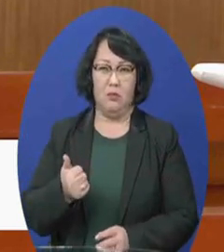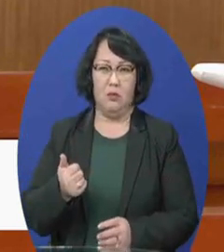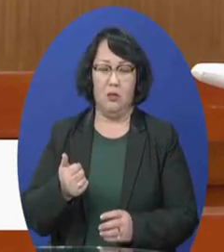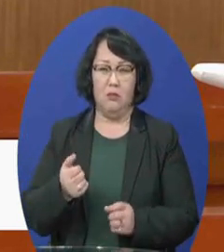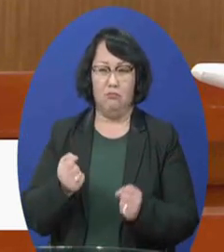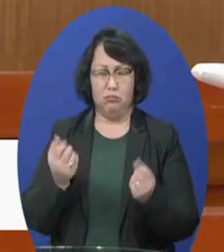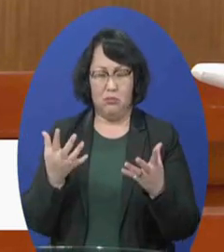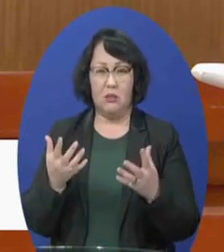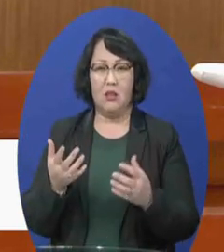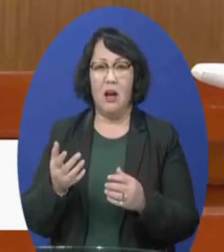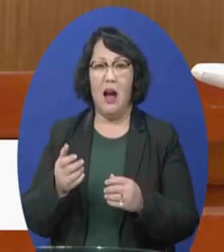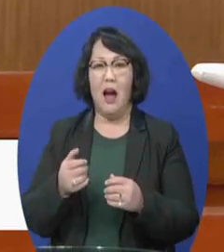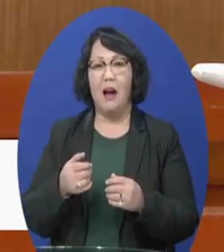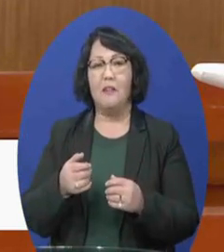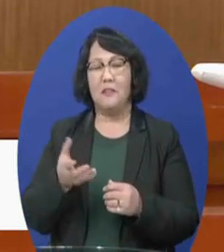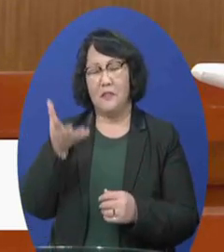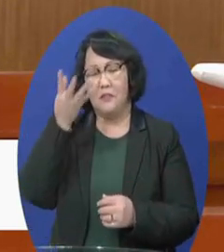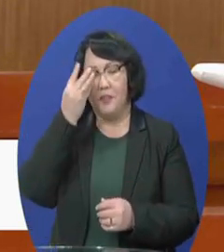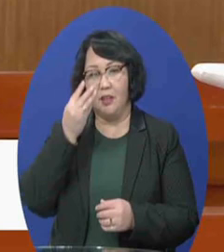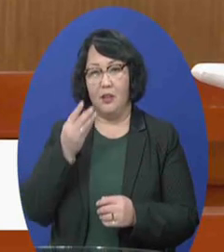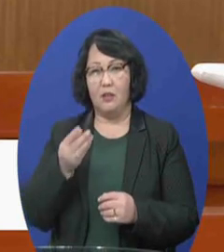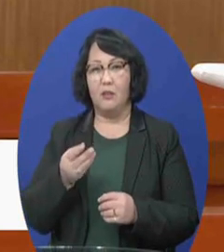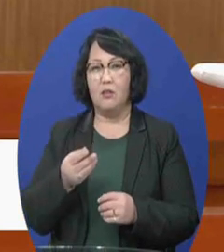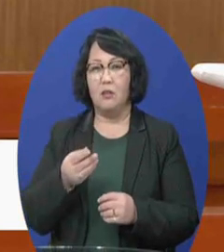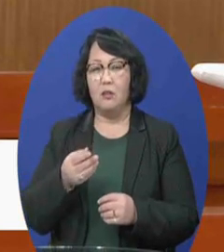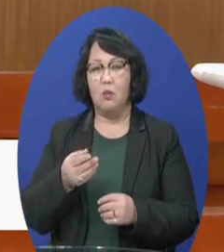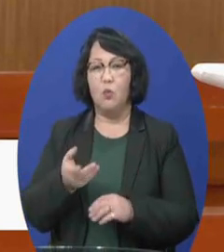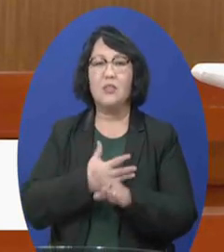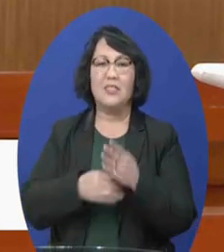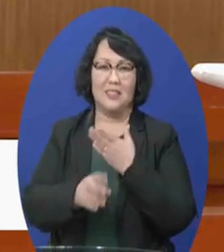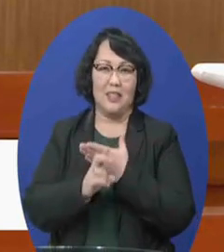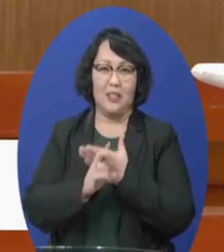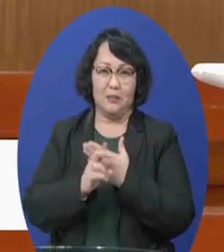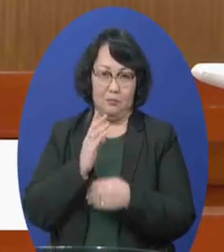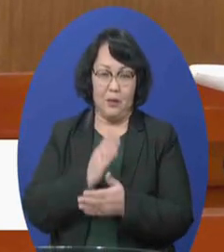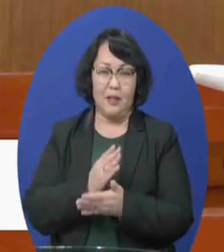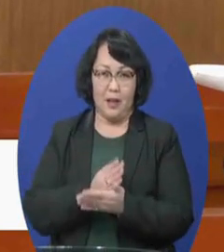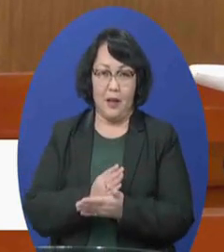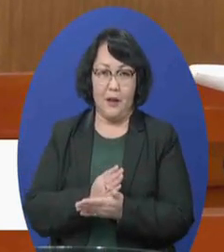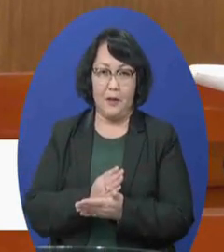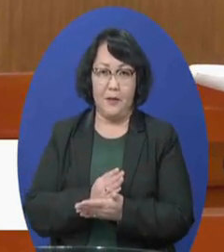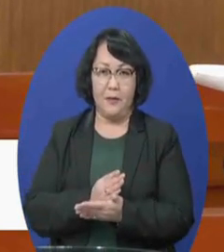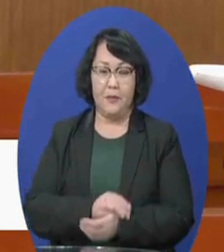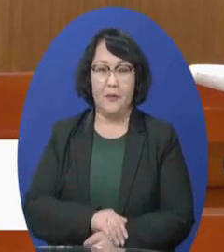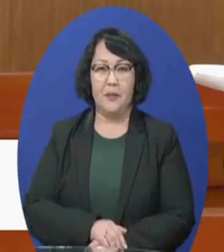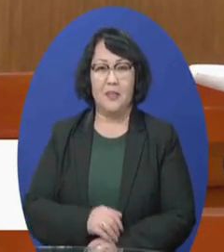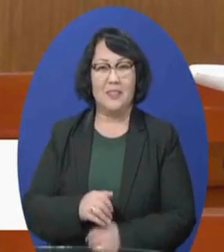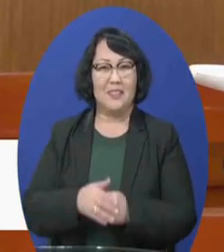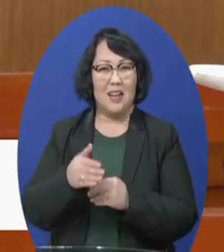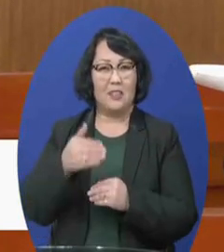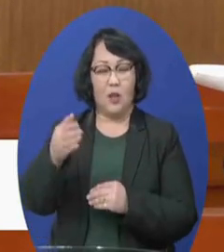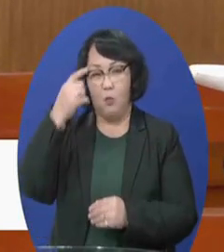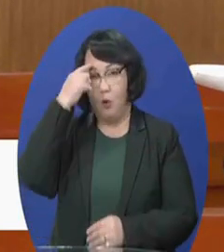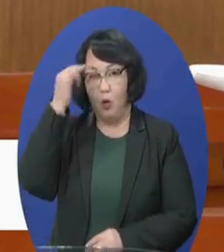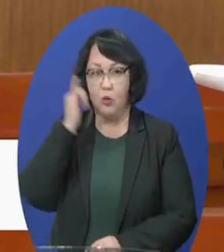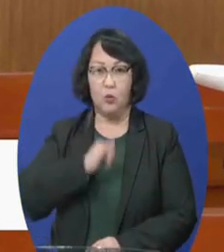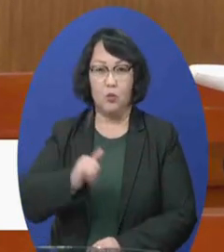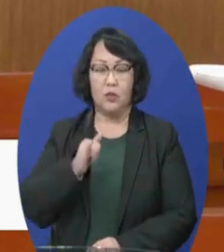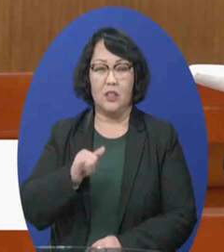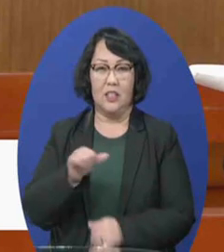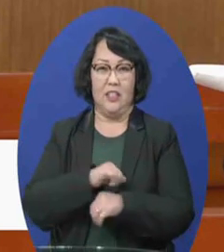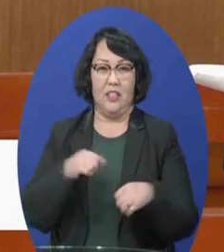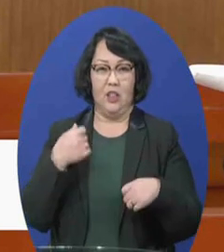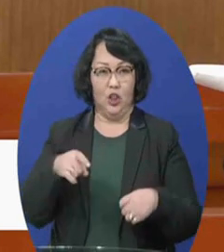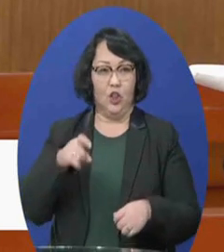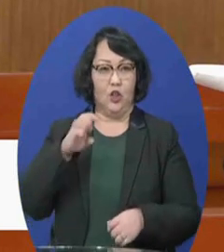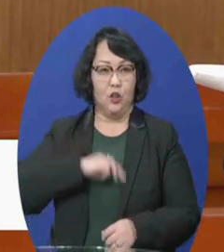гэдгээс урдсан сэргийлж байгаамаа байгаа. Хайста Монгол улсын ард түмний эрх